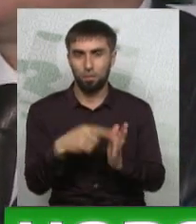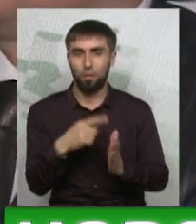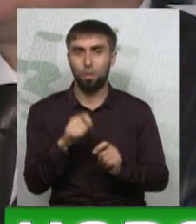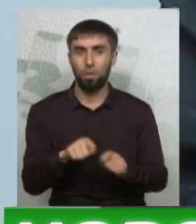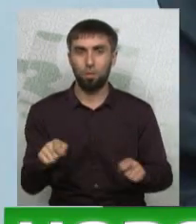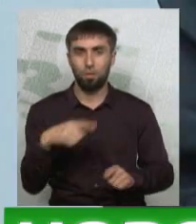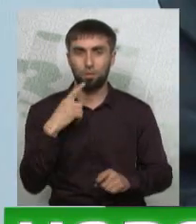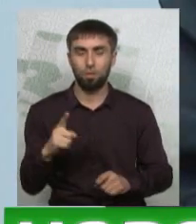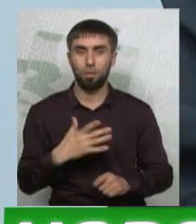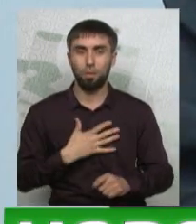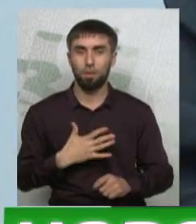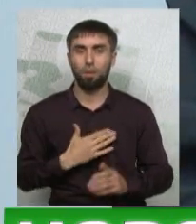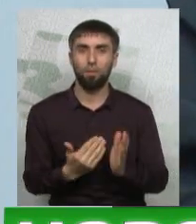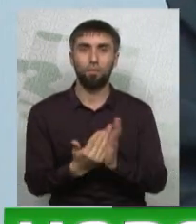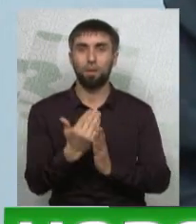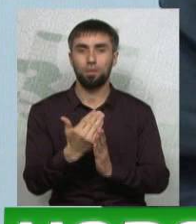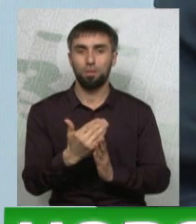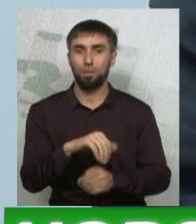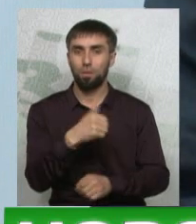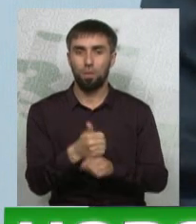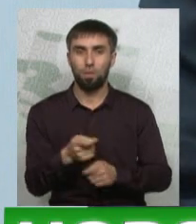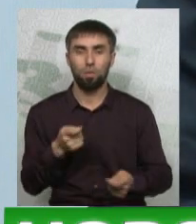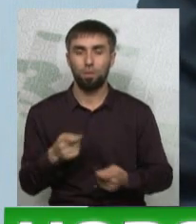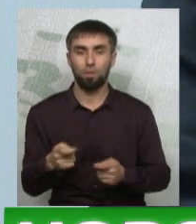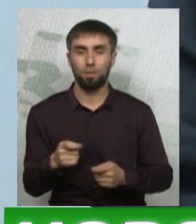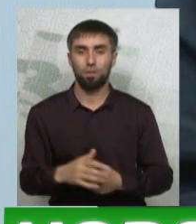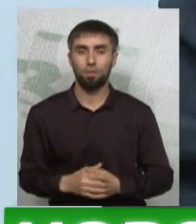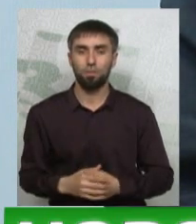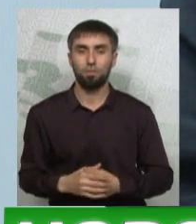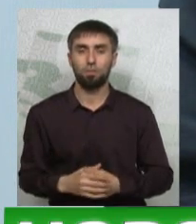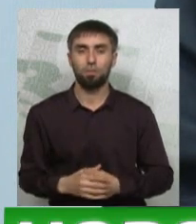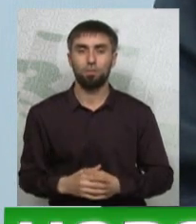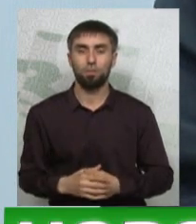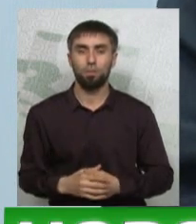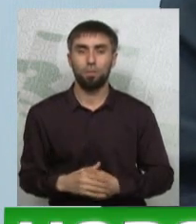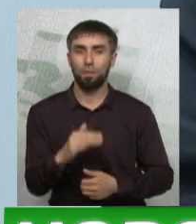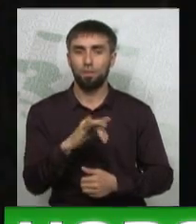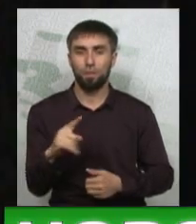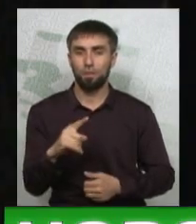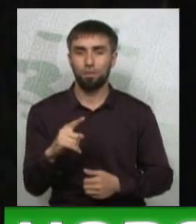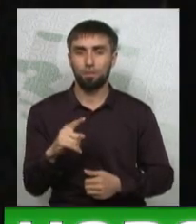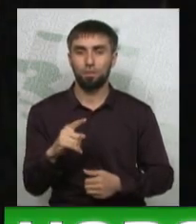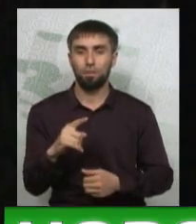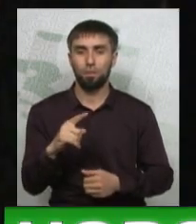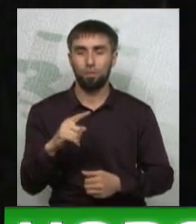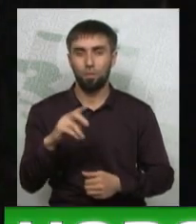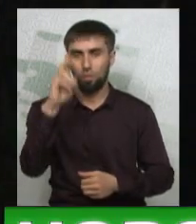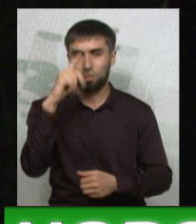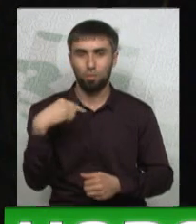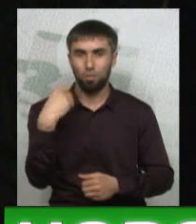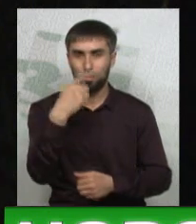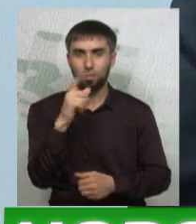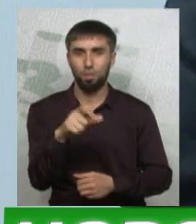что нашего верховного главнокомандующего физически государственные люди, политики